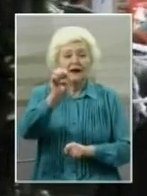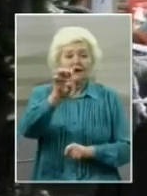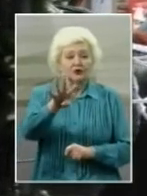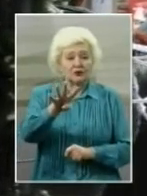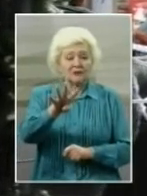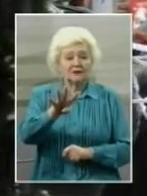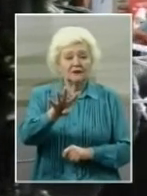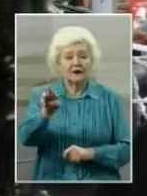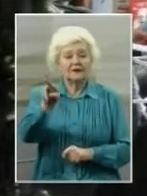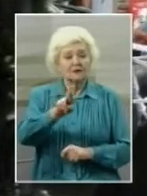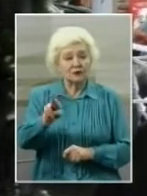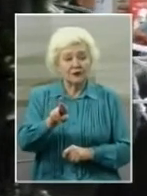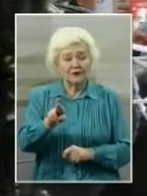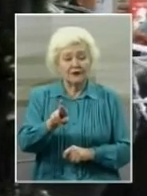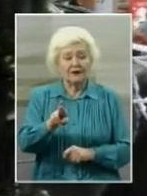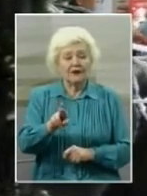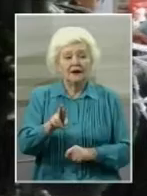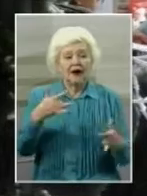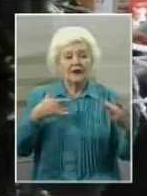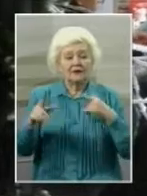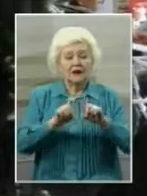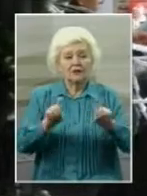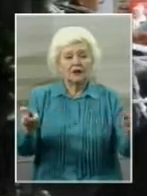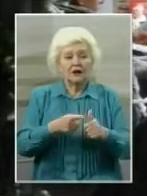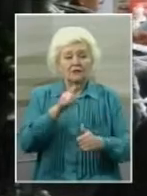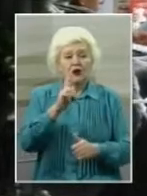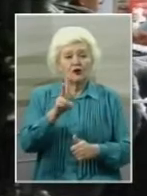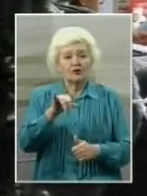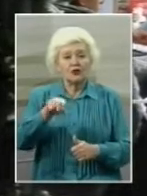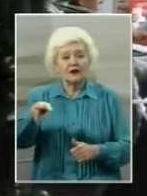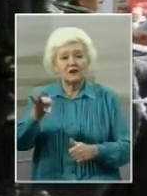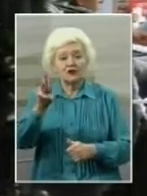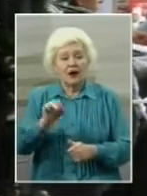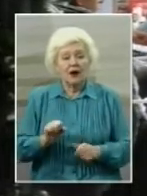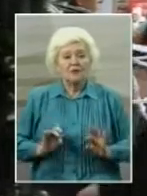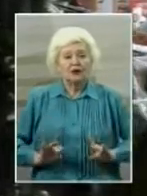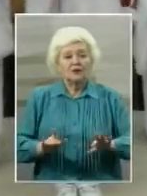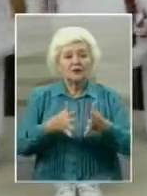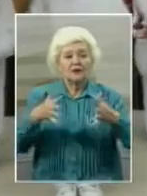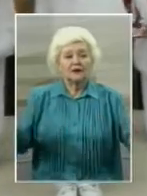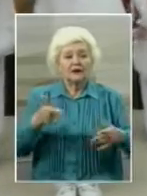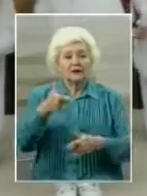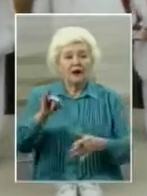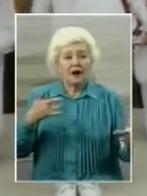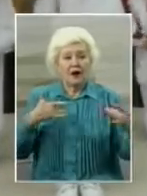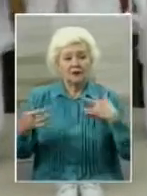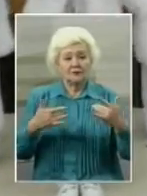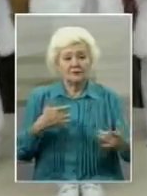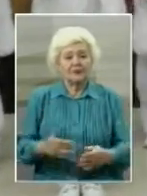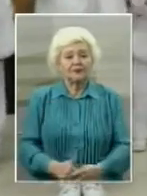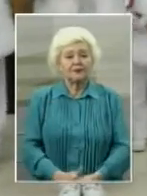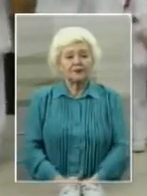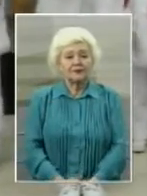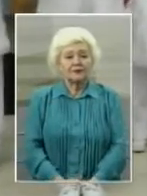14 січня в драмтеатрі імені Кулюша буде проходити великий гала-концерт.